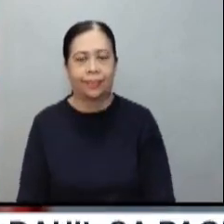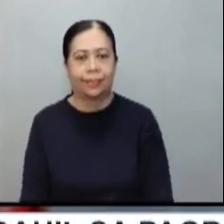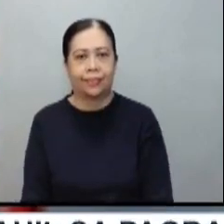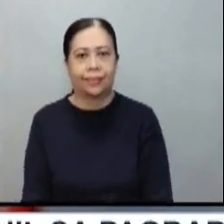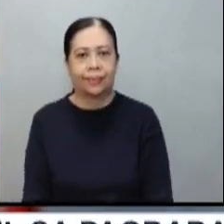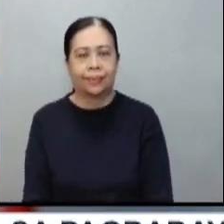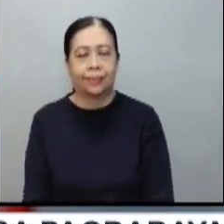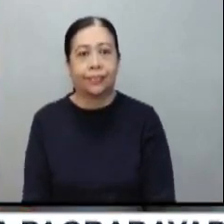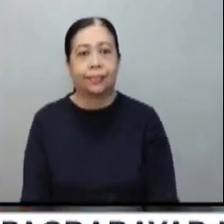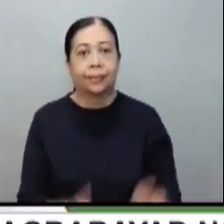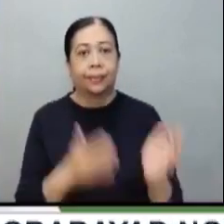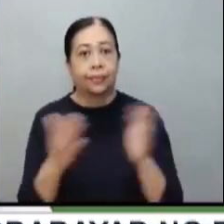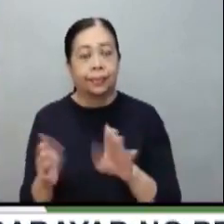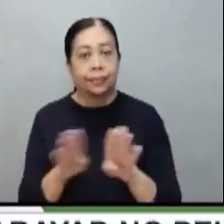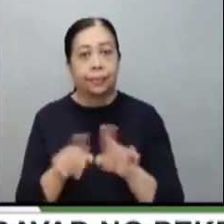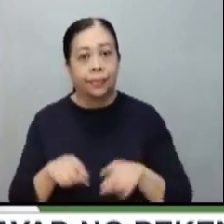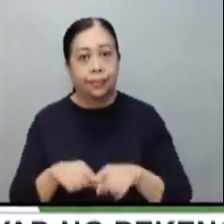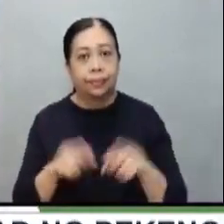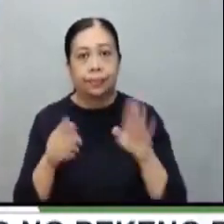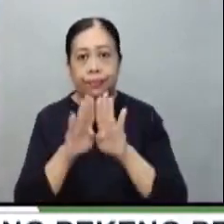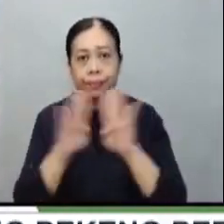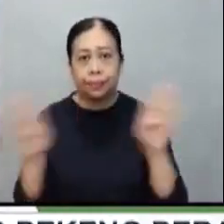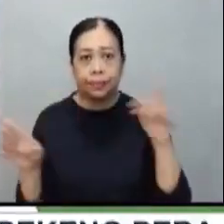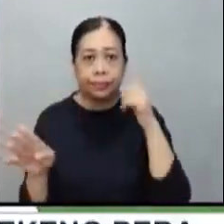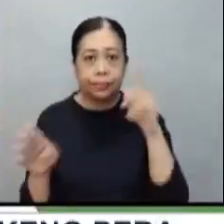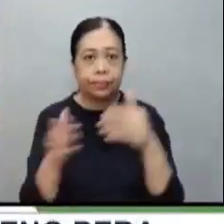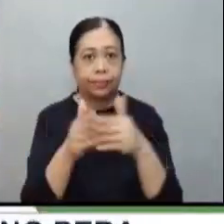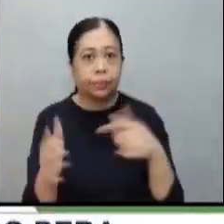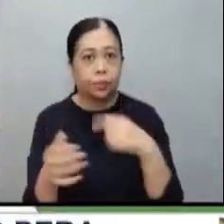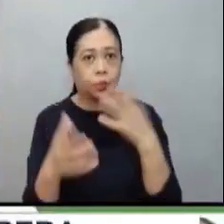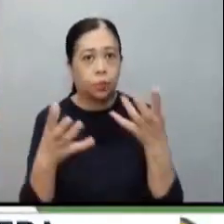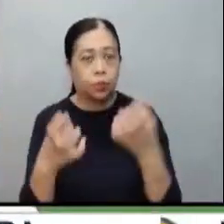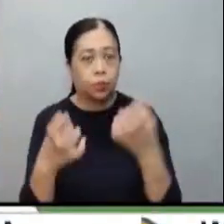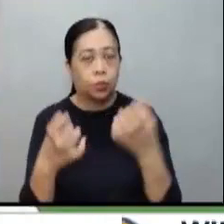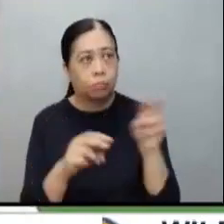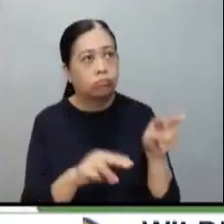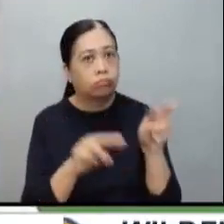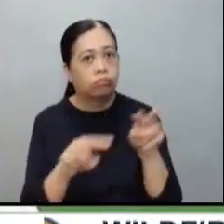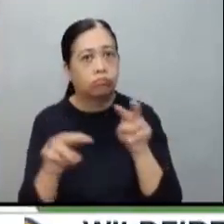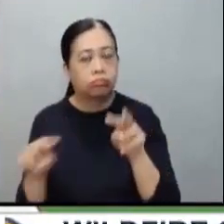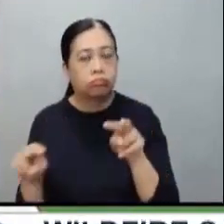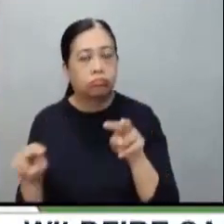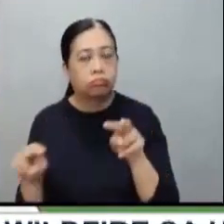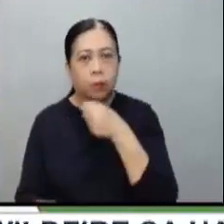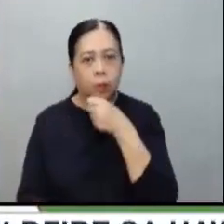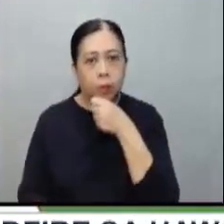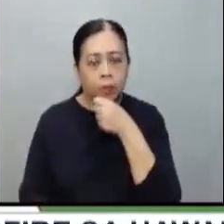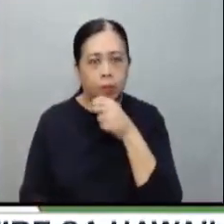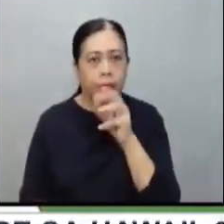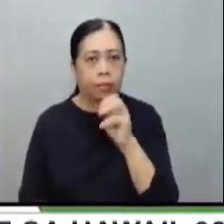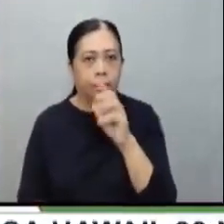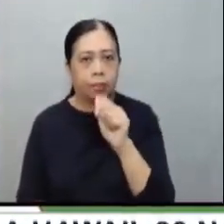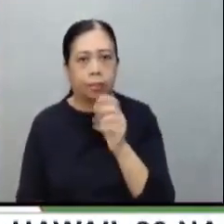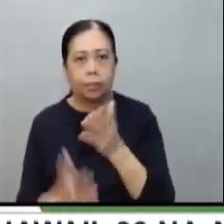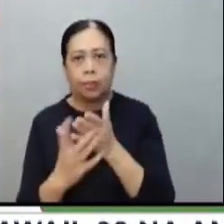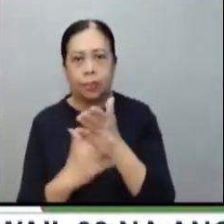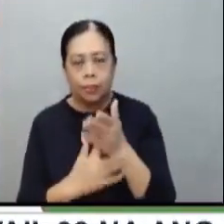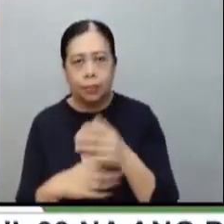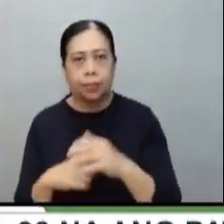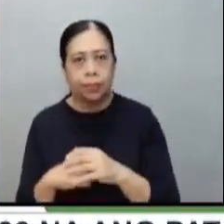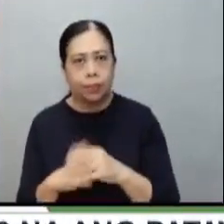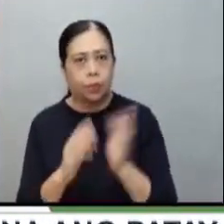Samantala, bukas din po ang ating istasyon para sa mga estudyanteng gustong masilip ang mundo ng broadcast media sa pamamagitan ng school